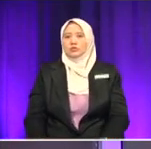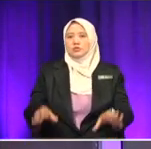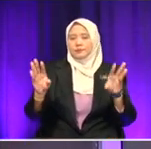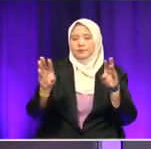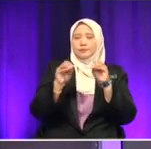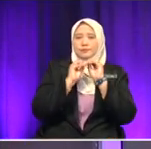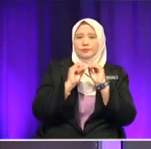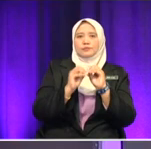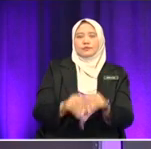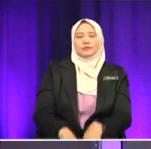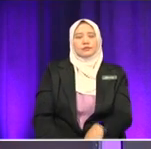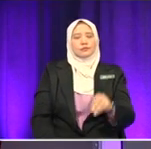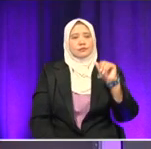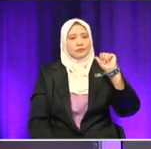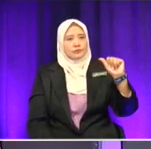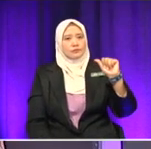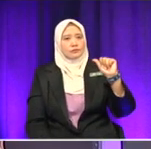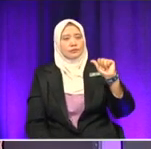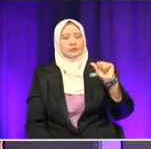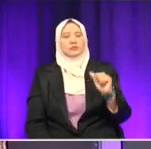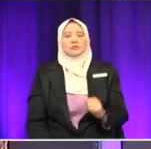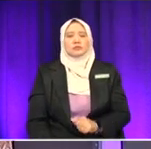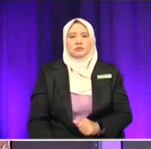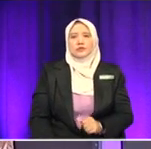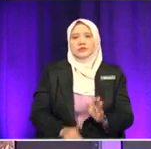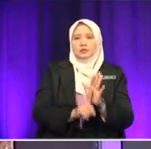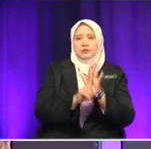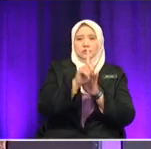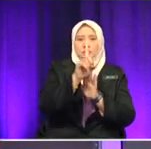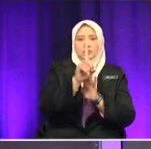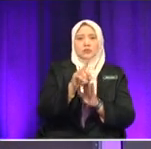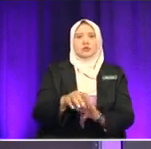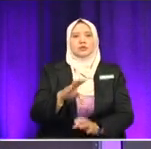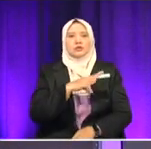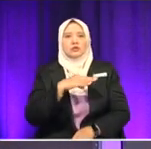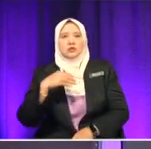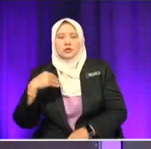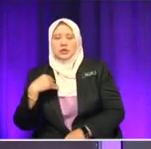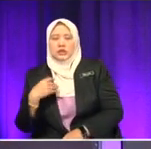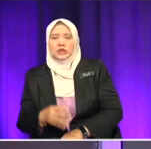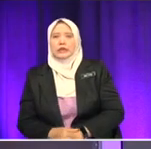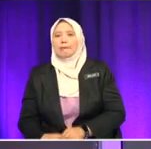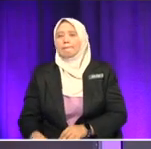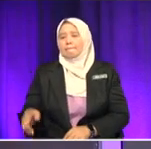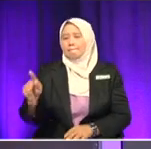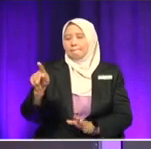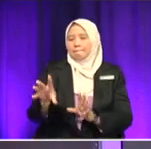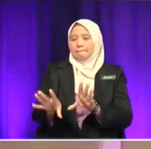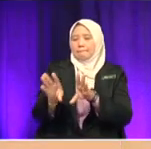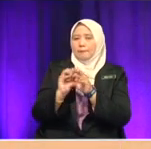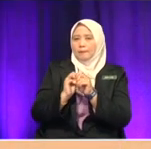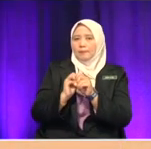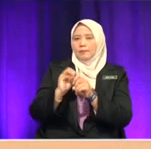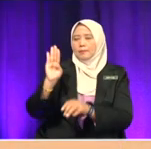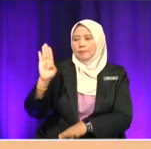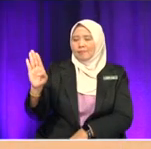pada B. Okey, apakah yang dapat Irfan bagi tahu dekat cikgu di antara kawasan putih ini, itu kawasan